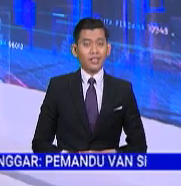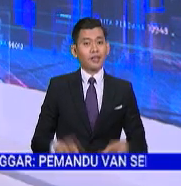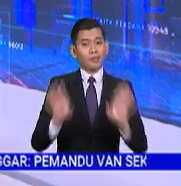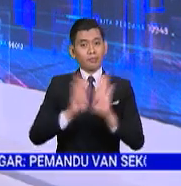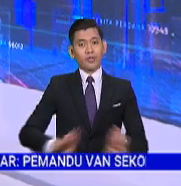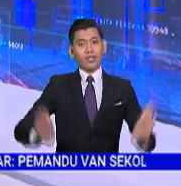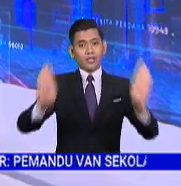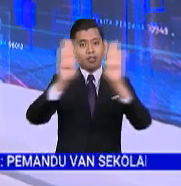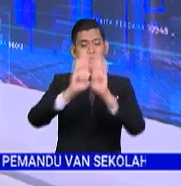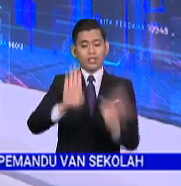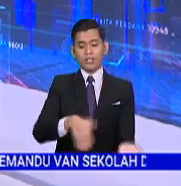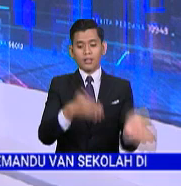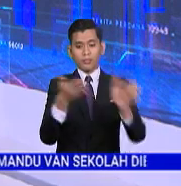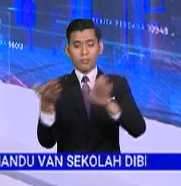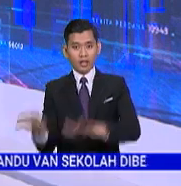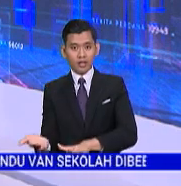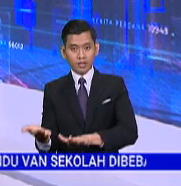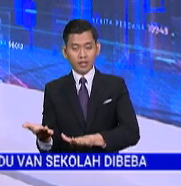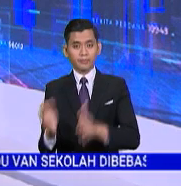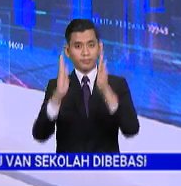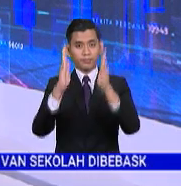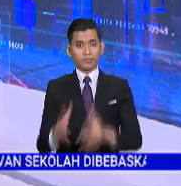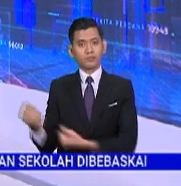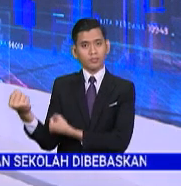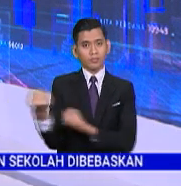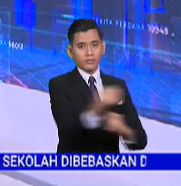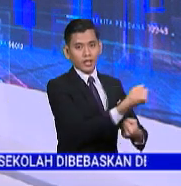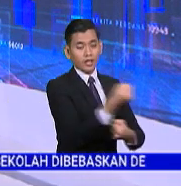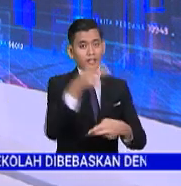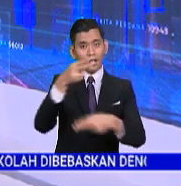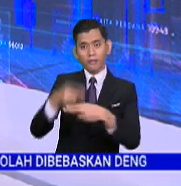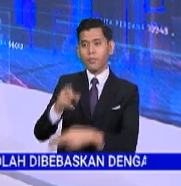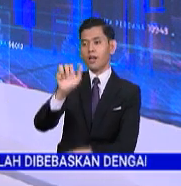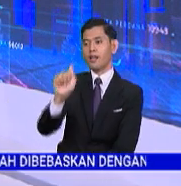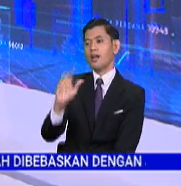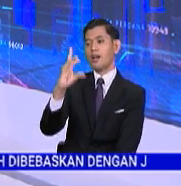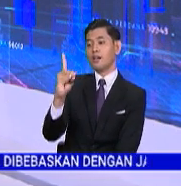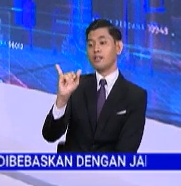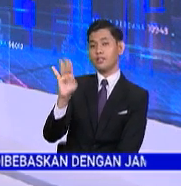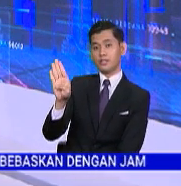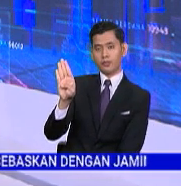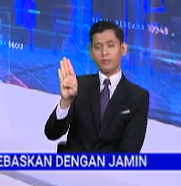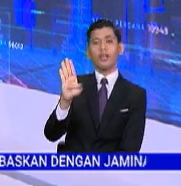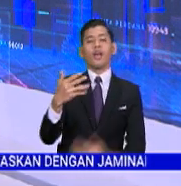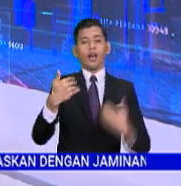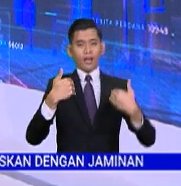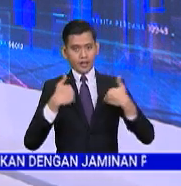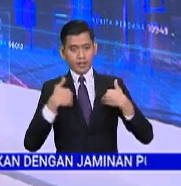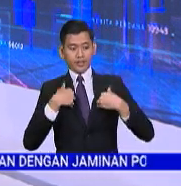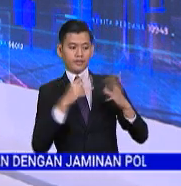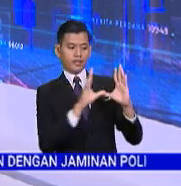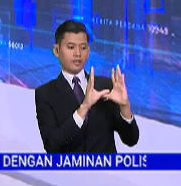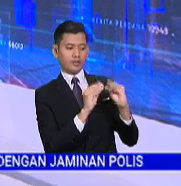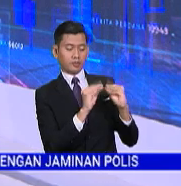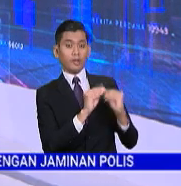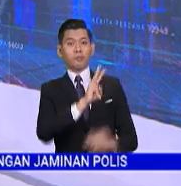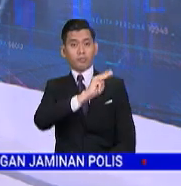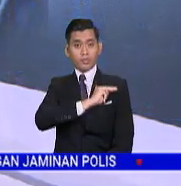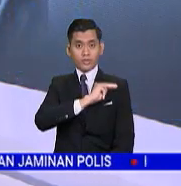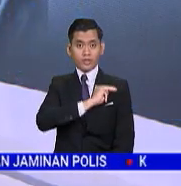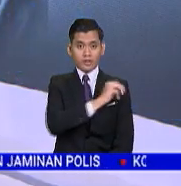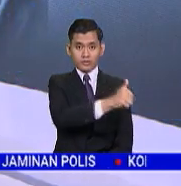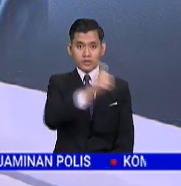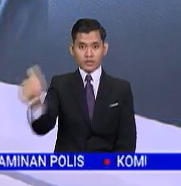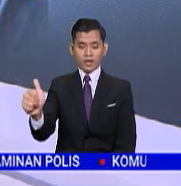Perkembangan mengenai kes kematian anggota bomba Allahyarham Muhammad Adib Muhammad Kasim. Memorandum Jemaah Menteri mengenai penubuhan